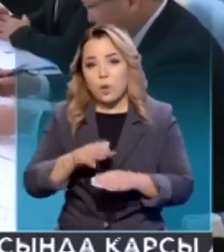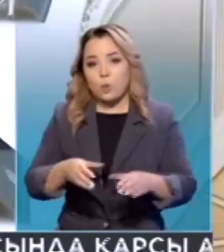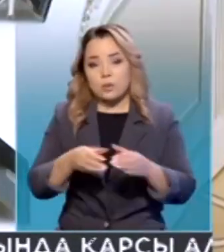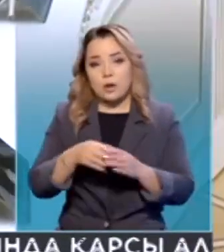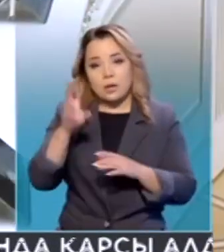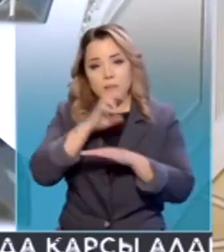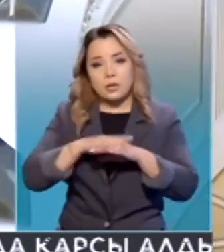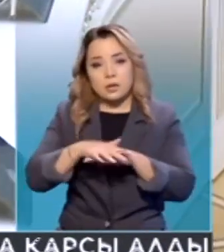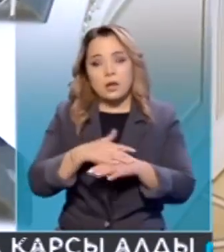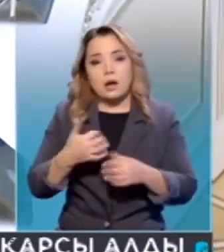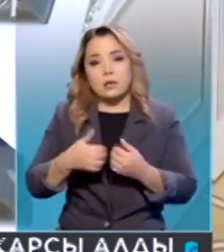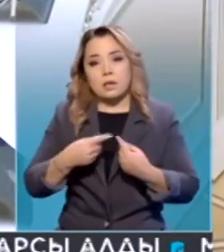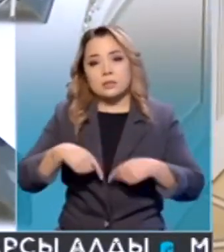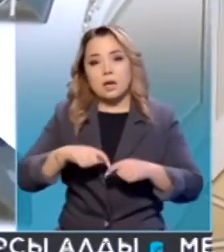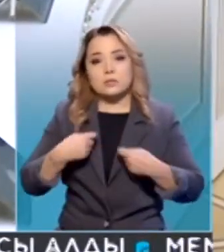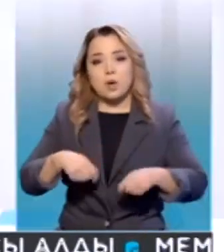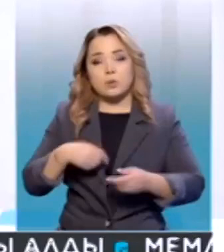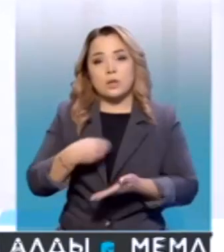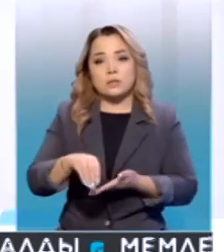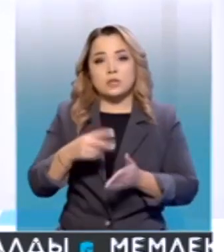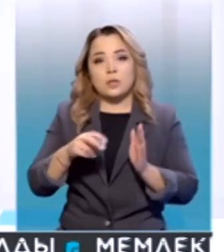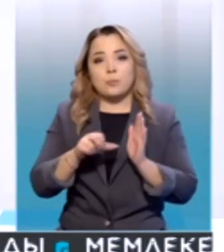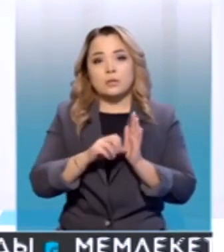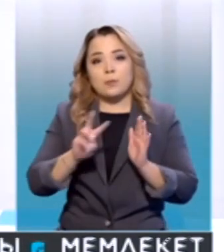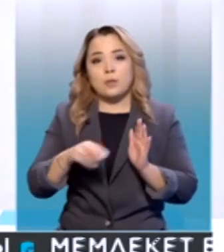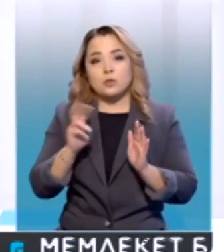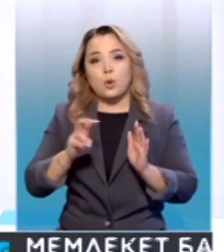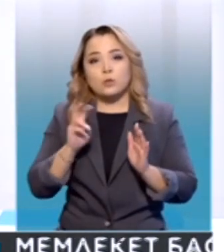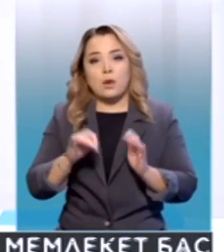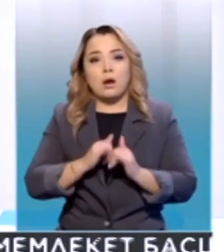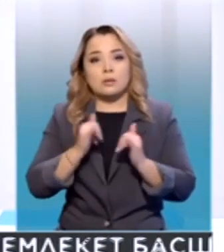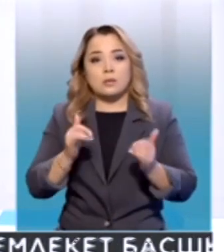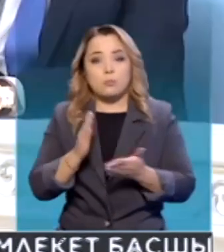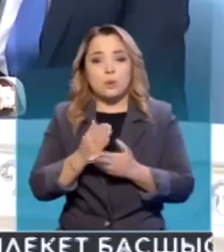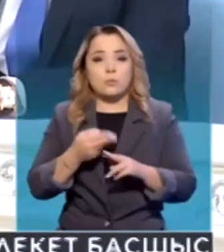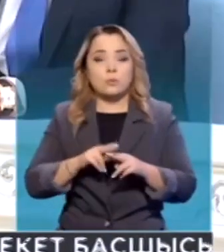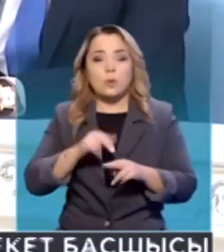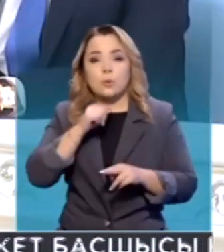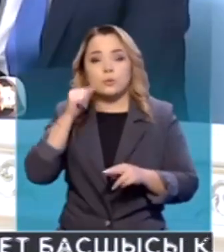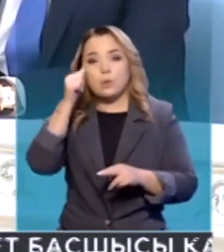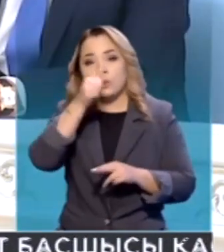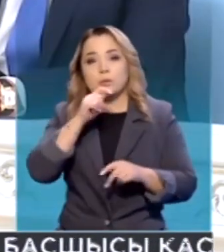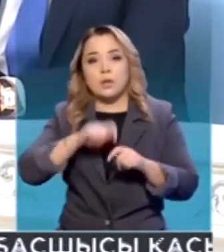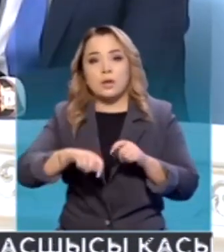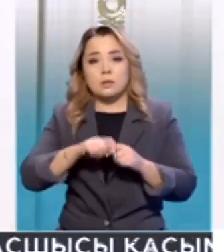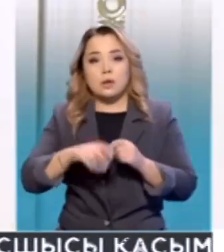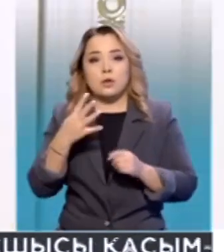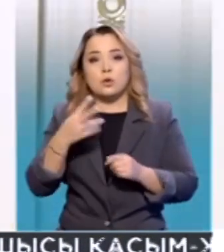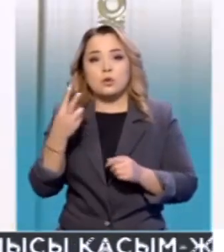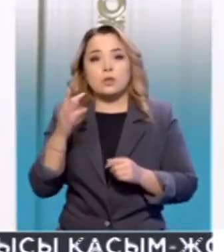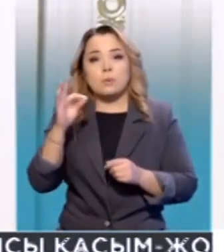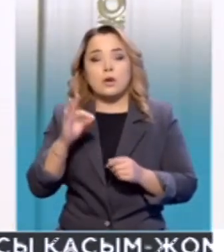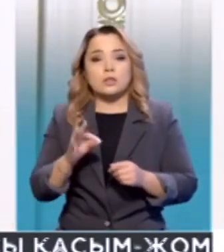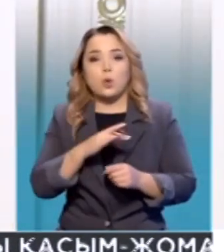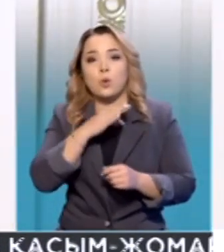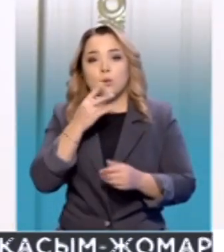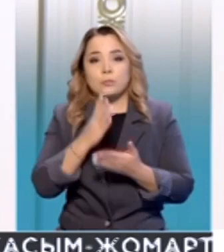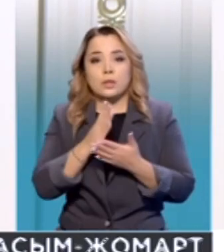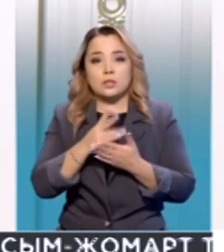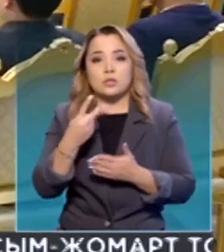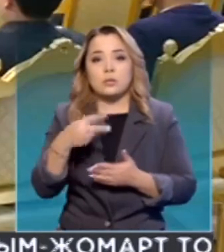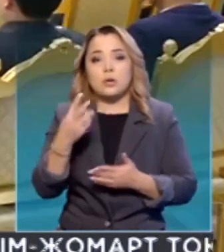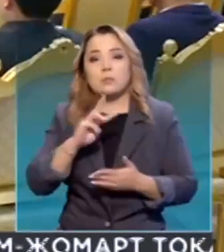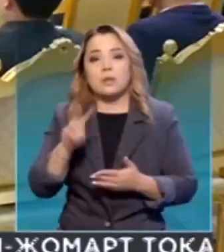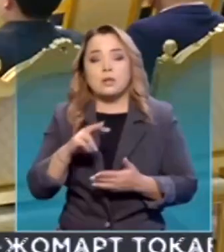елдері арасындағы сауда-саттық 26 миллиард доллардан асты. Бұл былтырғы кезеңмен салыстырғанда 43% көп. Оның 22